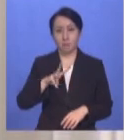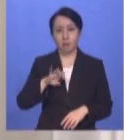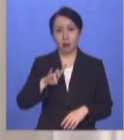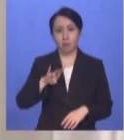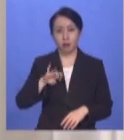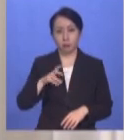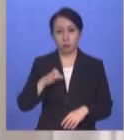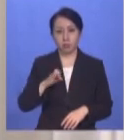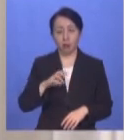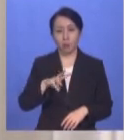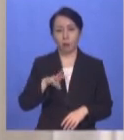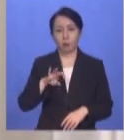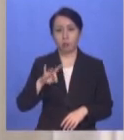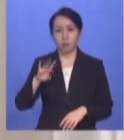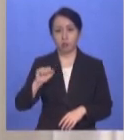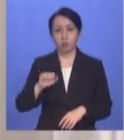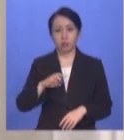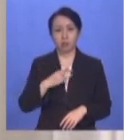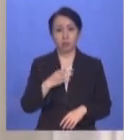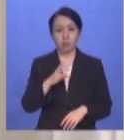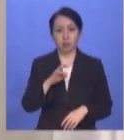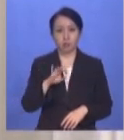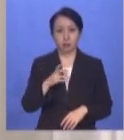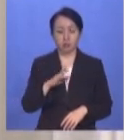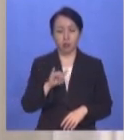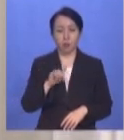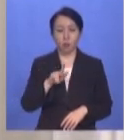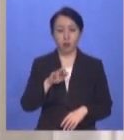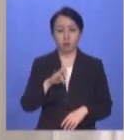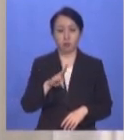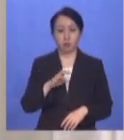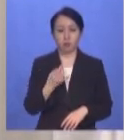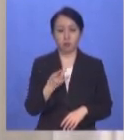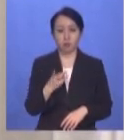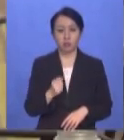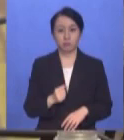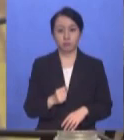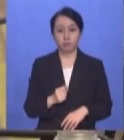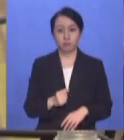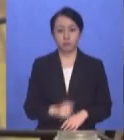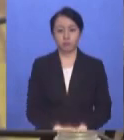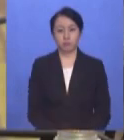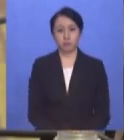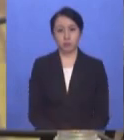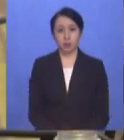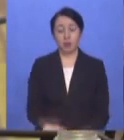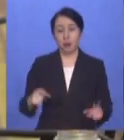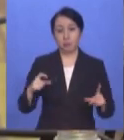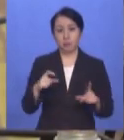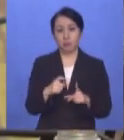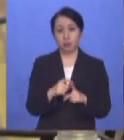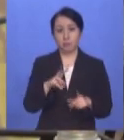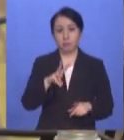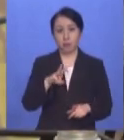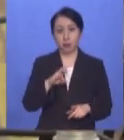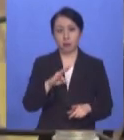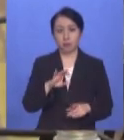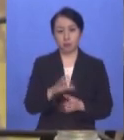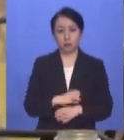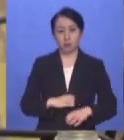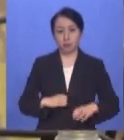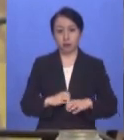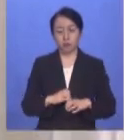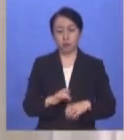Мамлютский, Габита-Мусрепова, Тимирязевский, Уалихановский и Шалахына. По словам Мейрама Мендыбаева, в Жамбылском